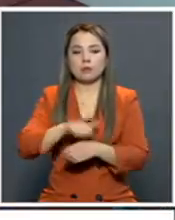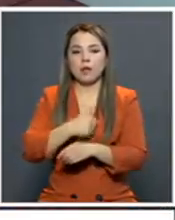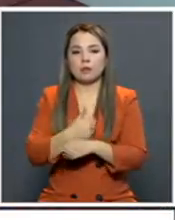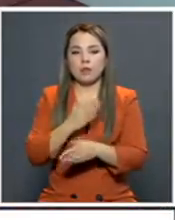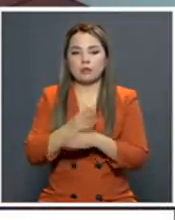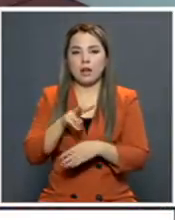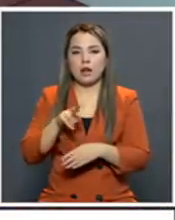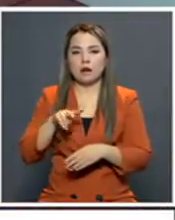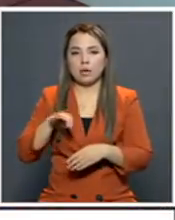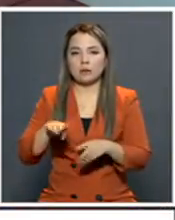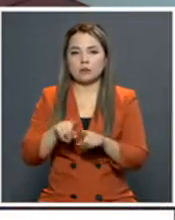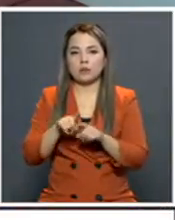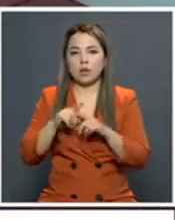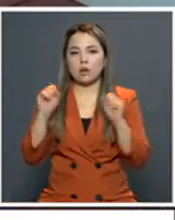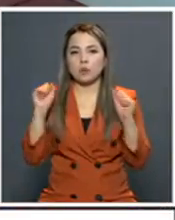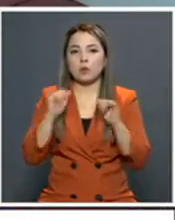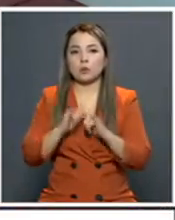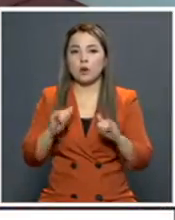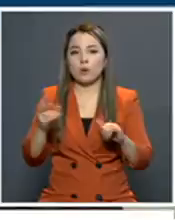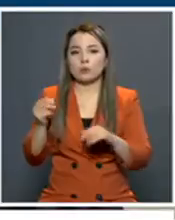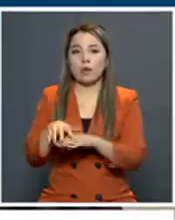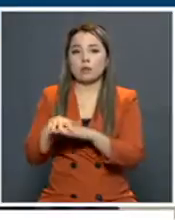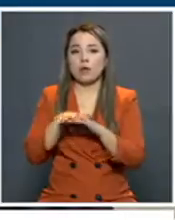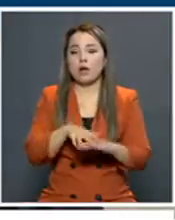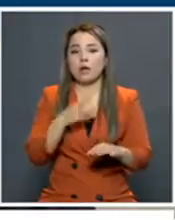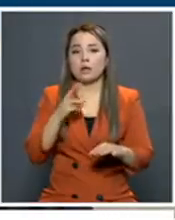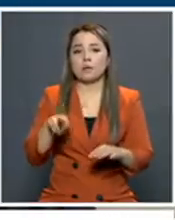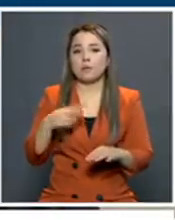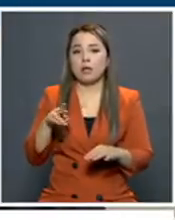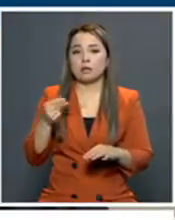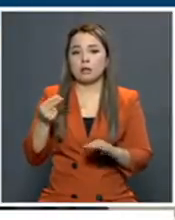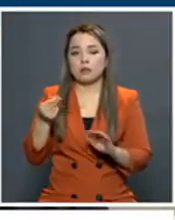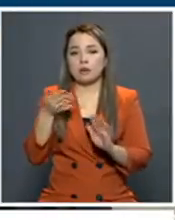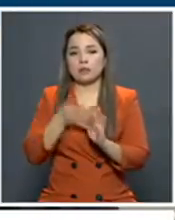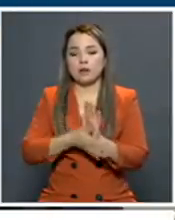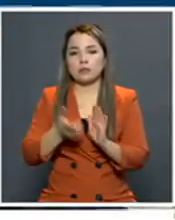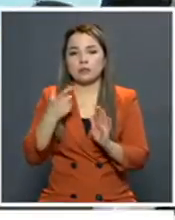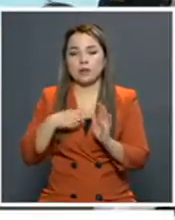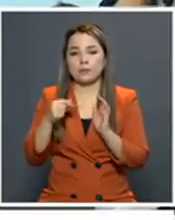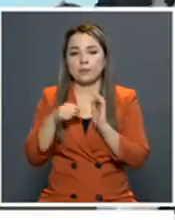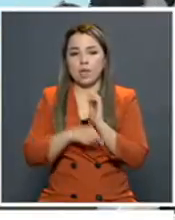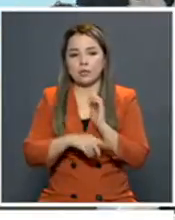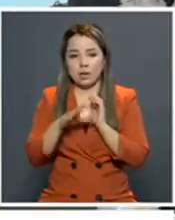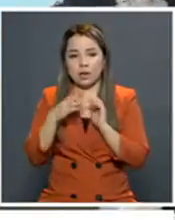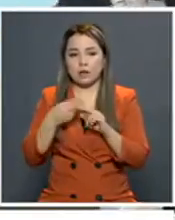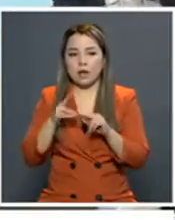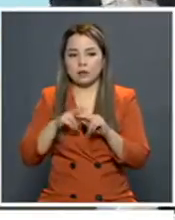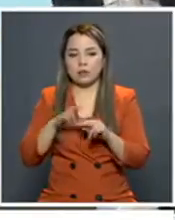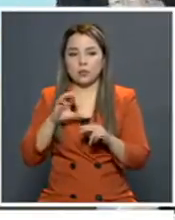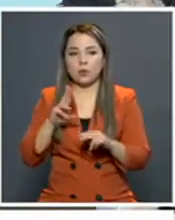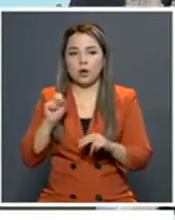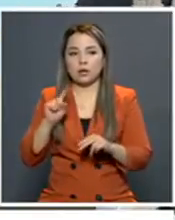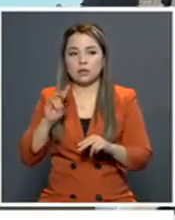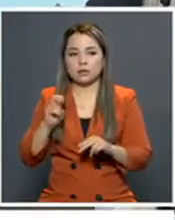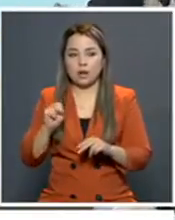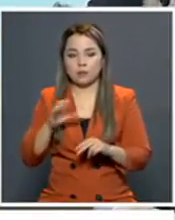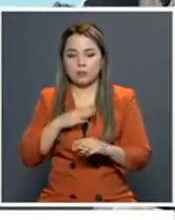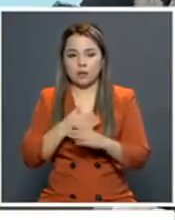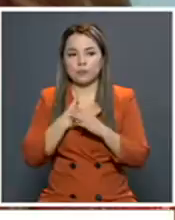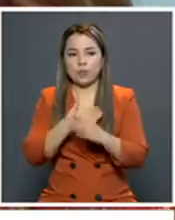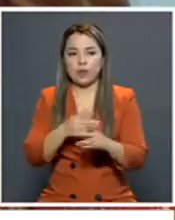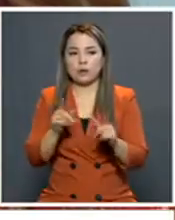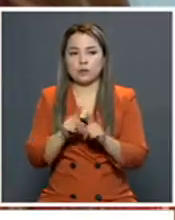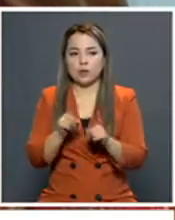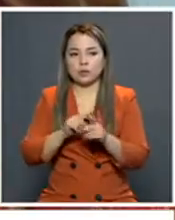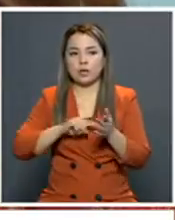Ләззат Шамшиева да спортты дамыту үшін бөлінген 2 миллиард теңгені жымқырған. Айта кетерлігі, бұл қаржы Самұрық қазына компаниясынан демеушілік